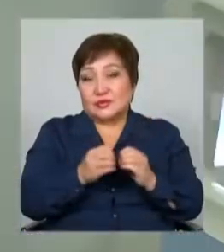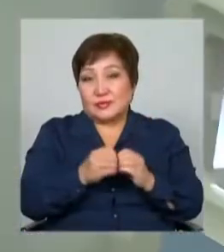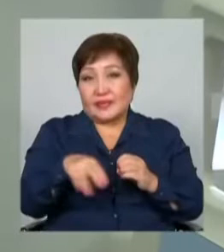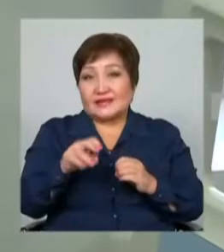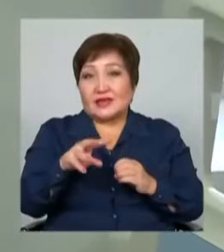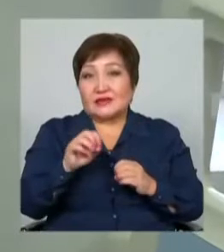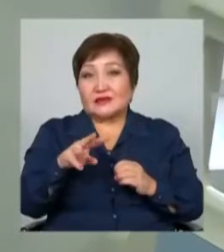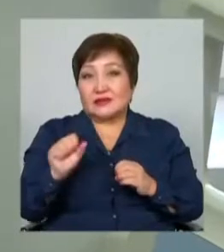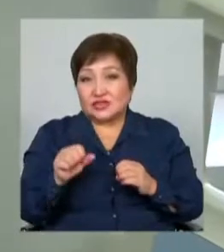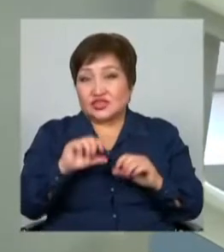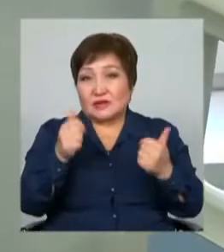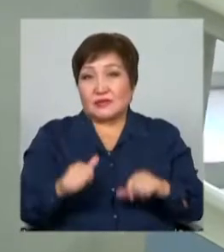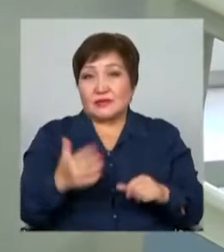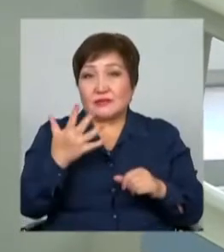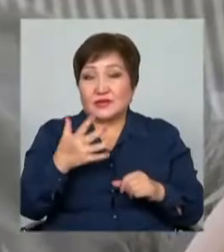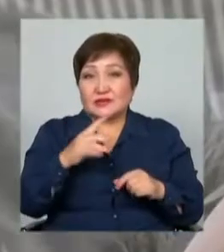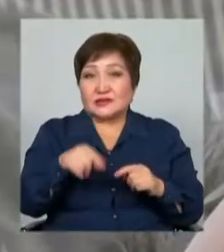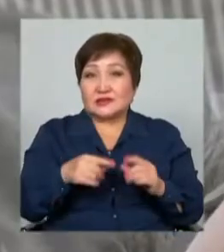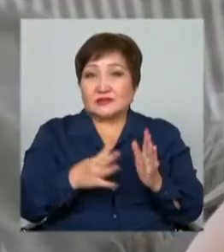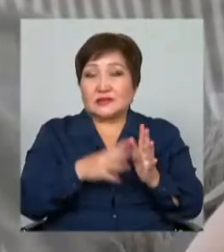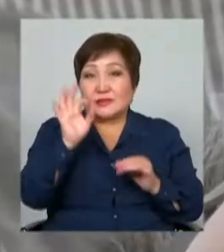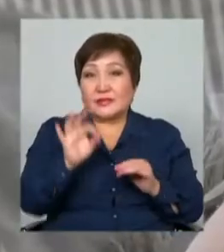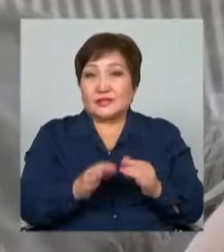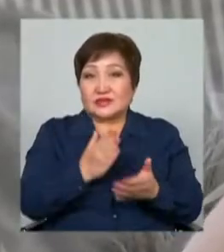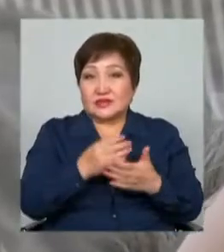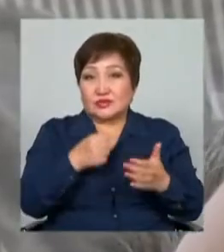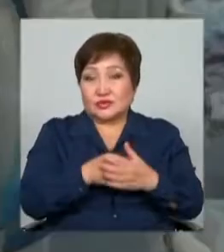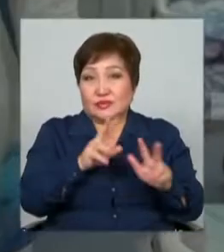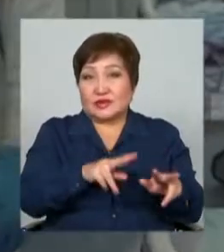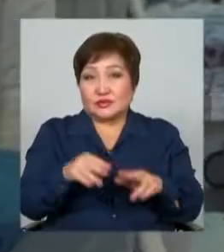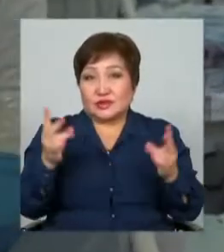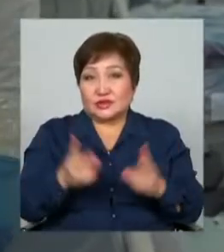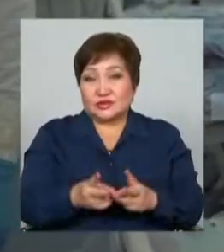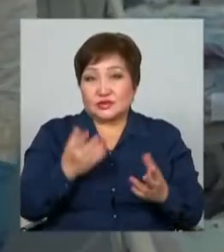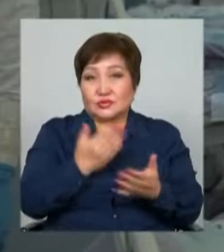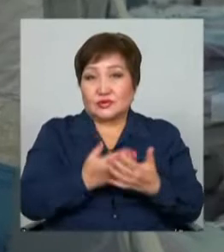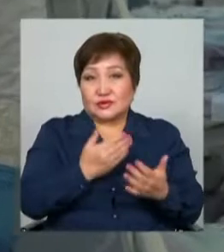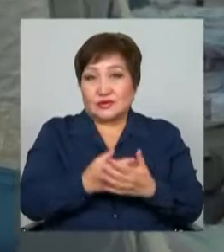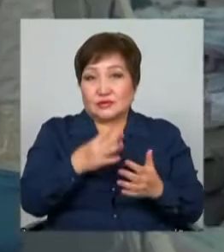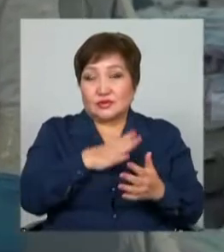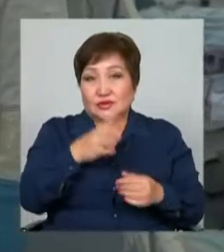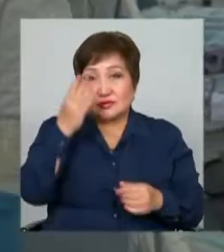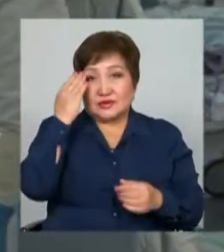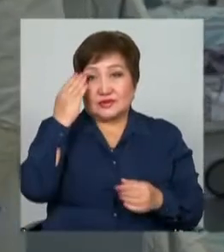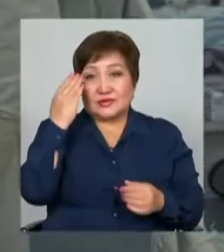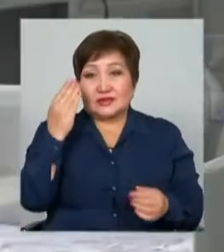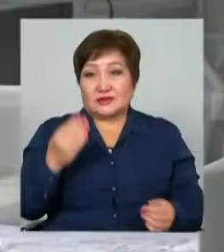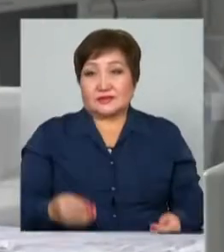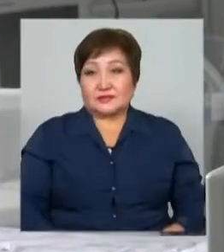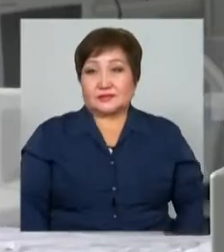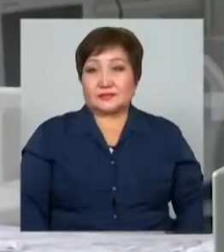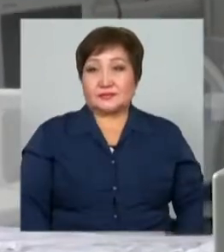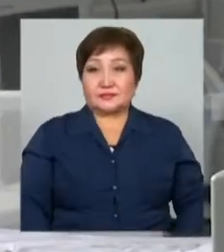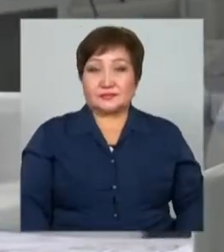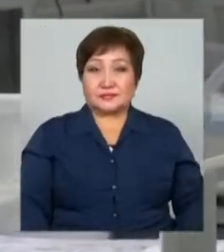5,2%-ға жеткен. Бұлар ең көп таралған әрі бақылауды қажет ететін нұсқалар болып есептеледі. Аяулым көлжігіт, Ялқынжан Ашымжанов,